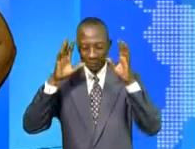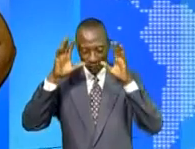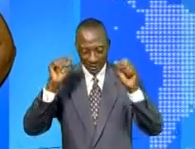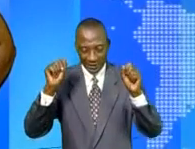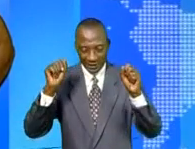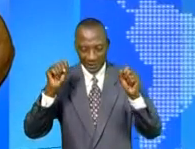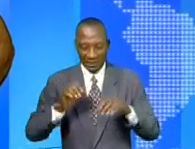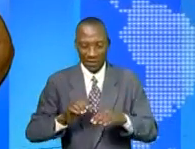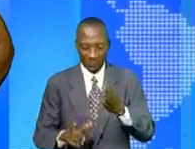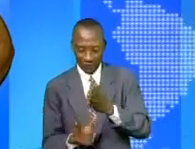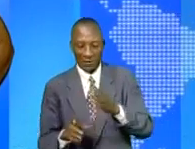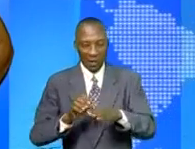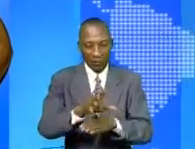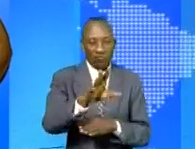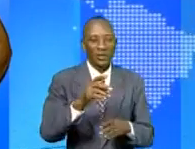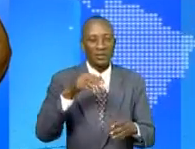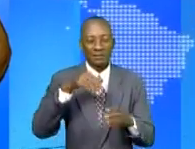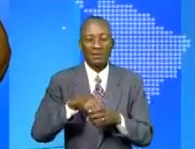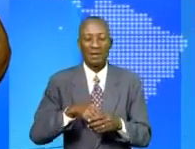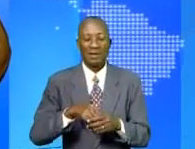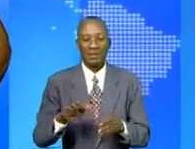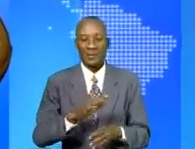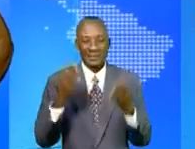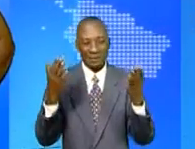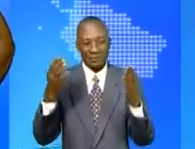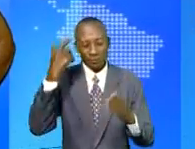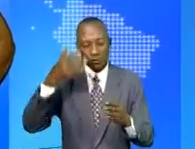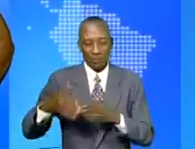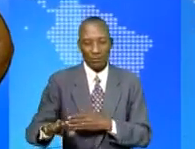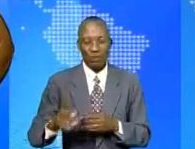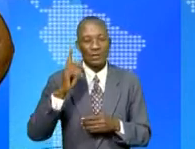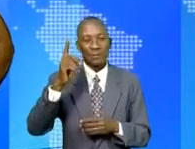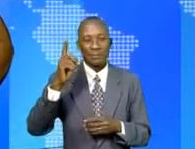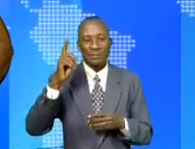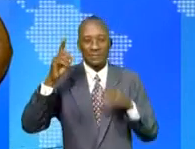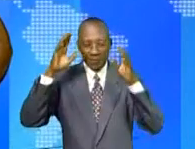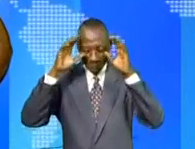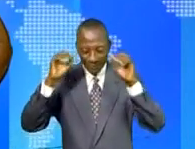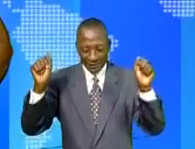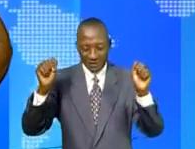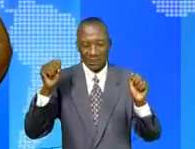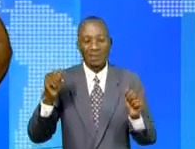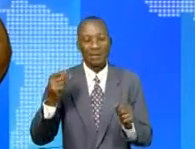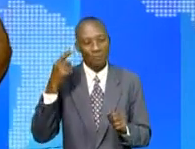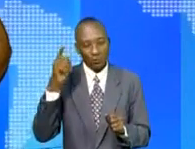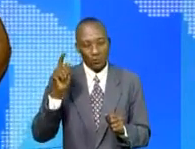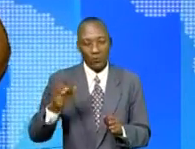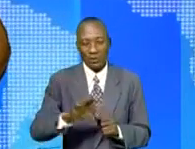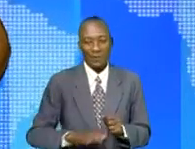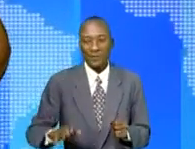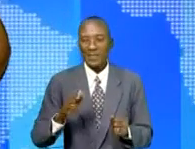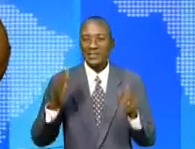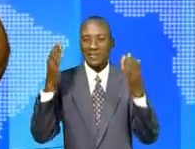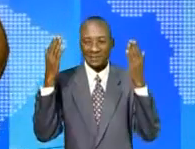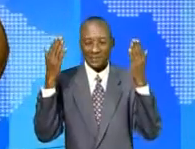sera complètement électrifiée. Vous l'avez suivi dans cette édition. Et puis cette joie de la population du Bas-Ouélé, c'est la réhabilitation